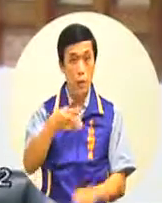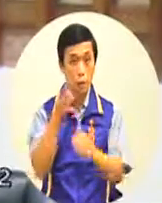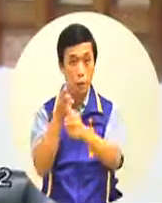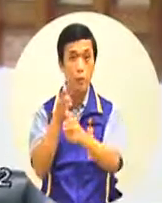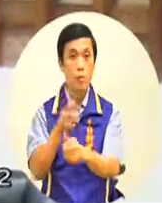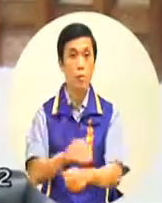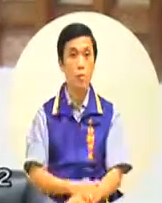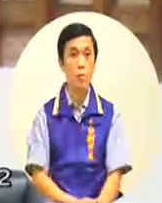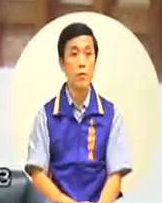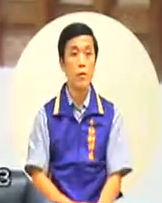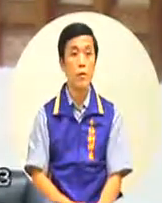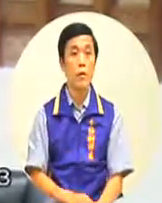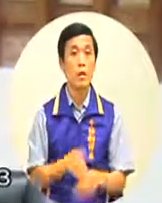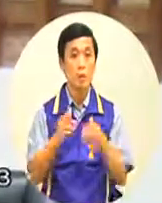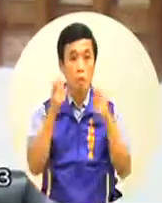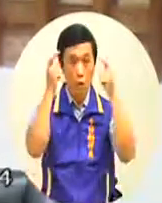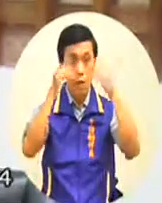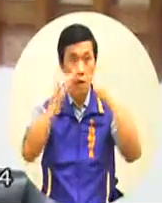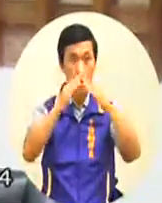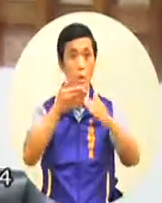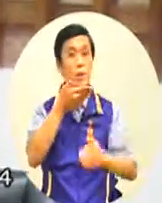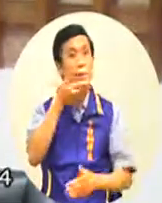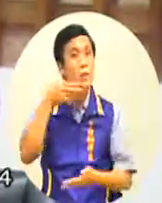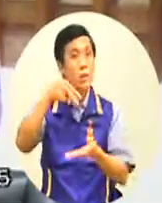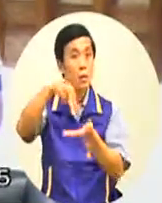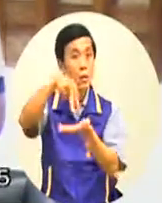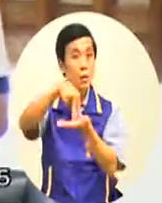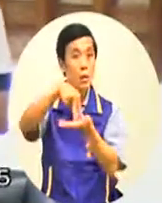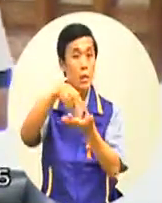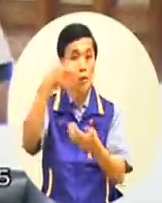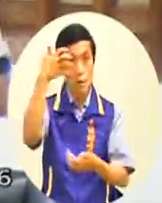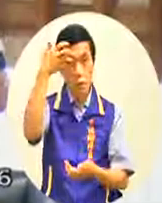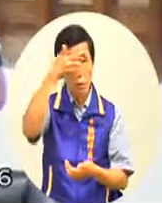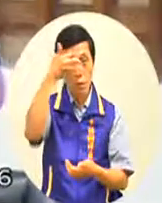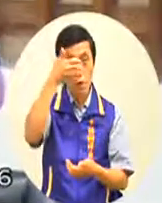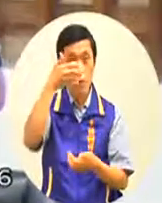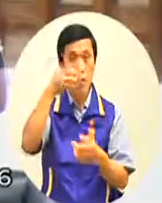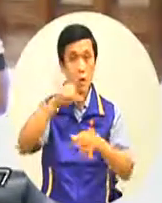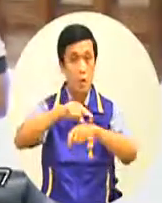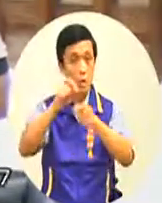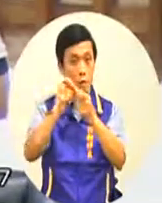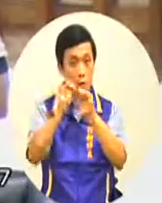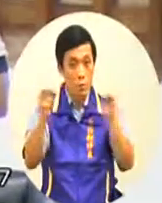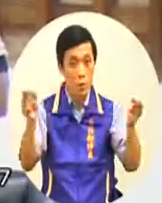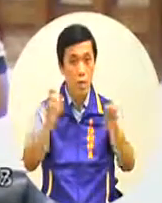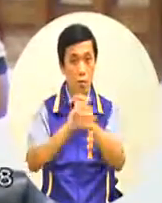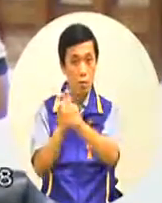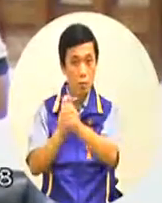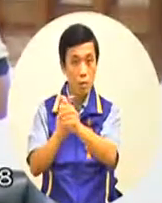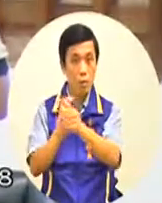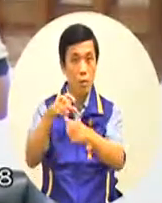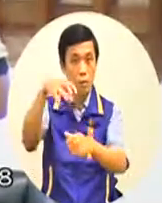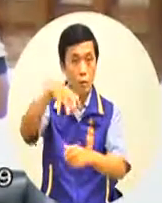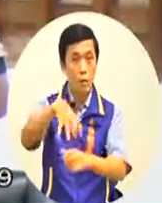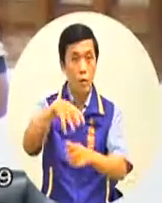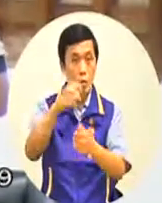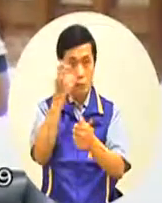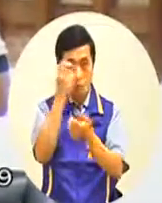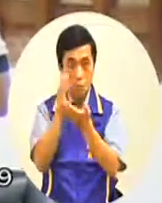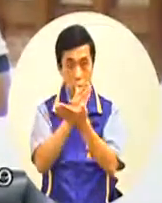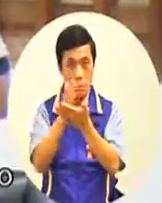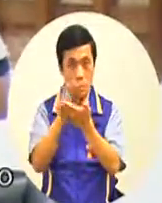哦。依照高雄市私立老人啊吼长期照顾机构评鉴指标